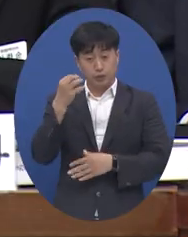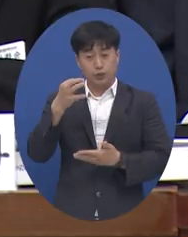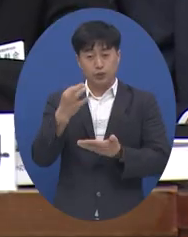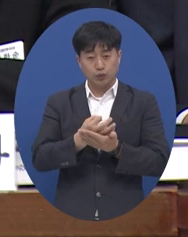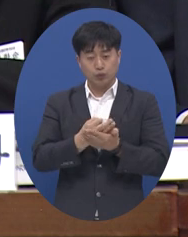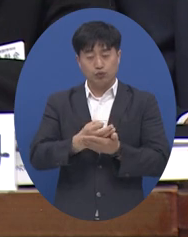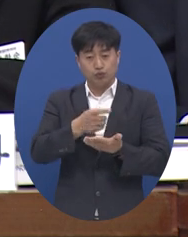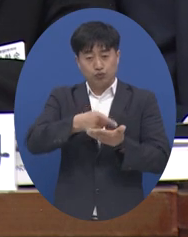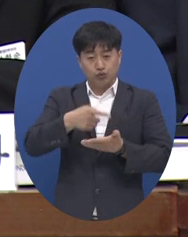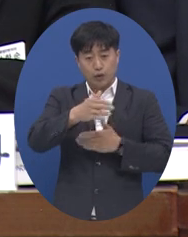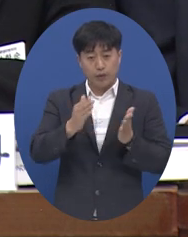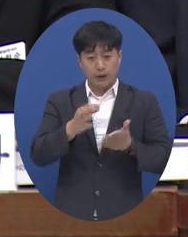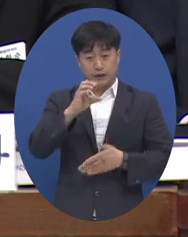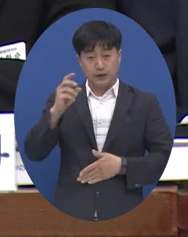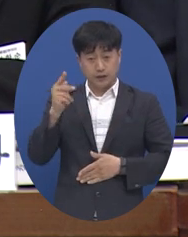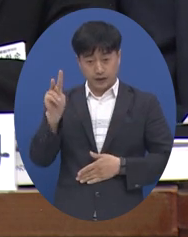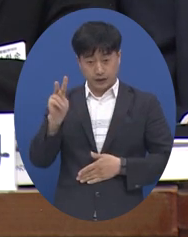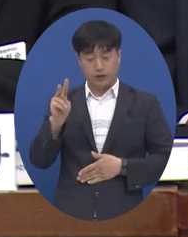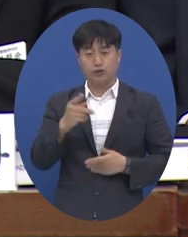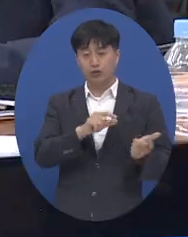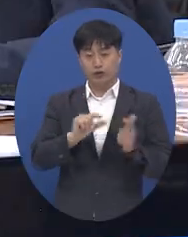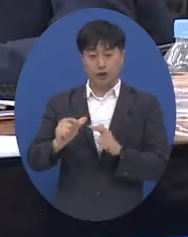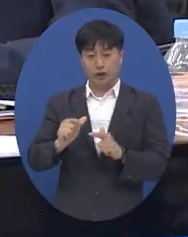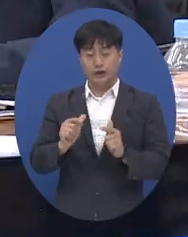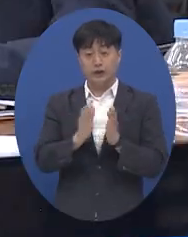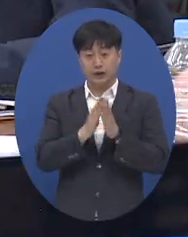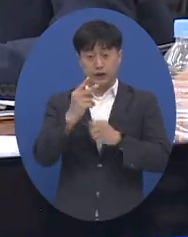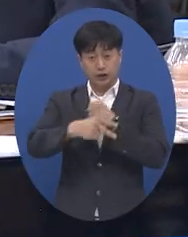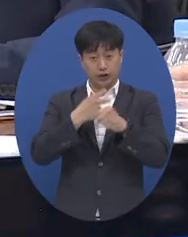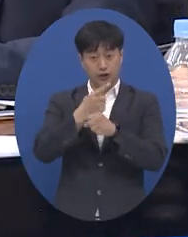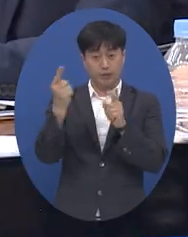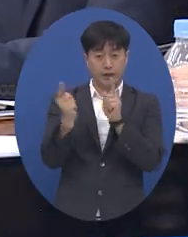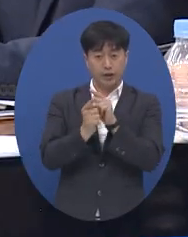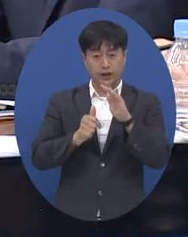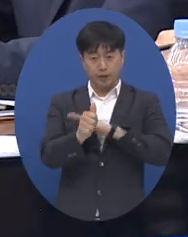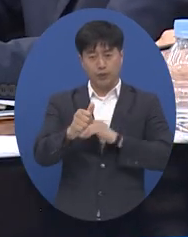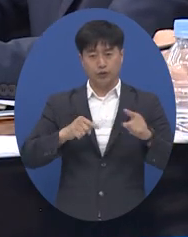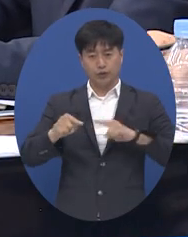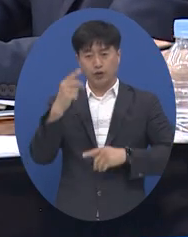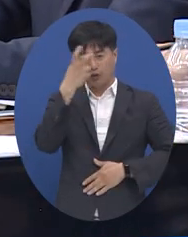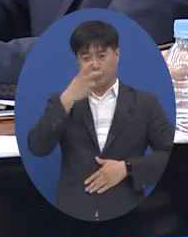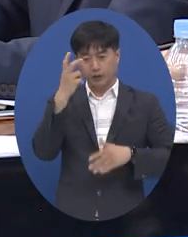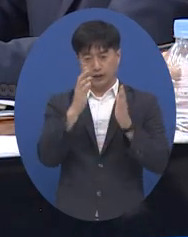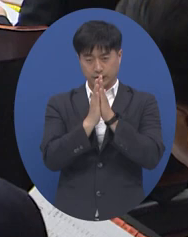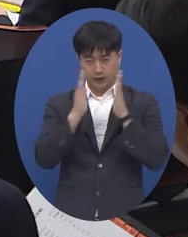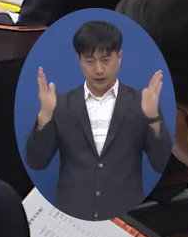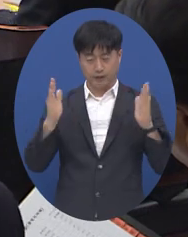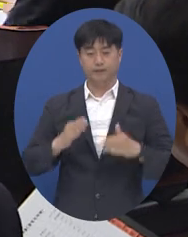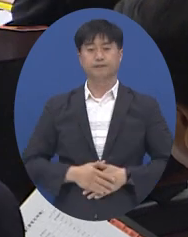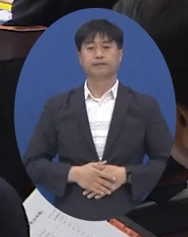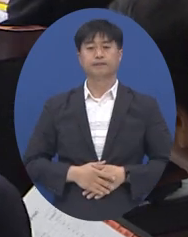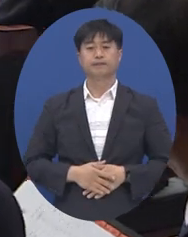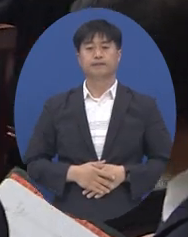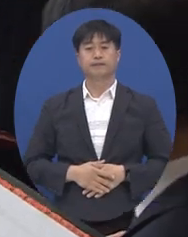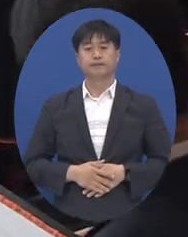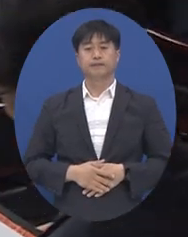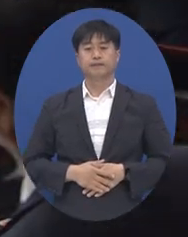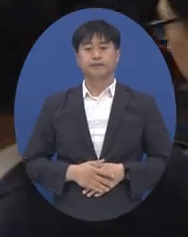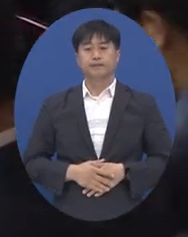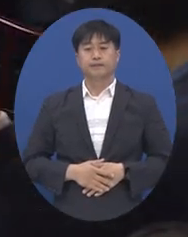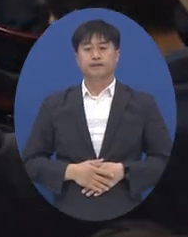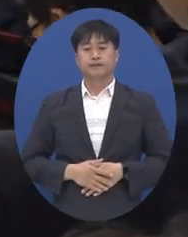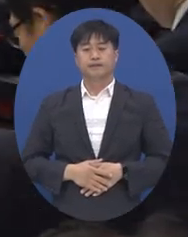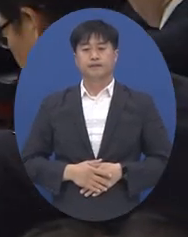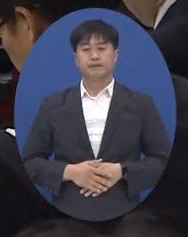시스 tv 등 출범 2년차를 맞은 미선 실형 구도의 대표 정책 뜰의 검증이 이루어 졌습니다 경주 tv